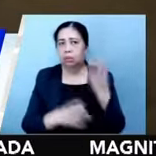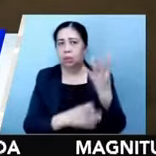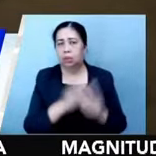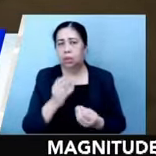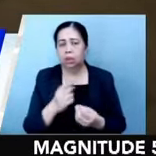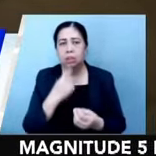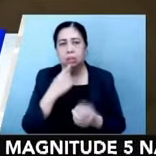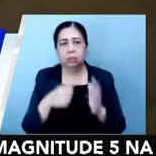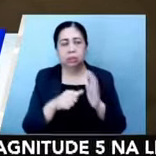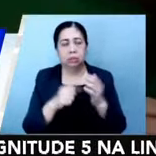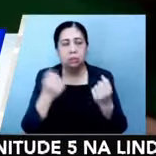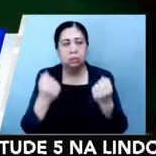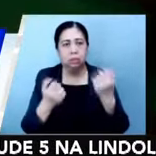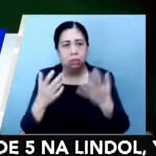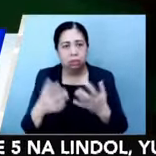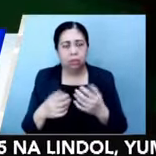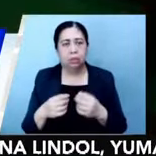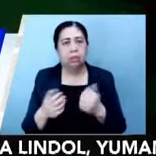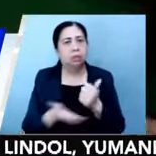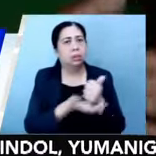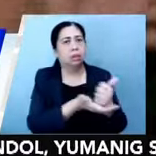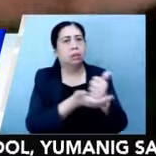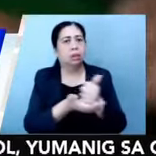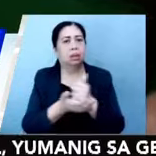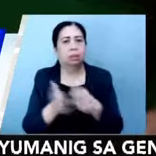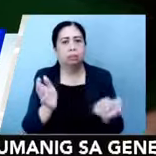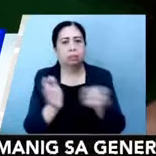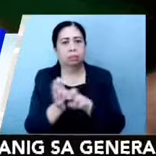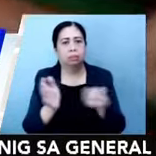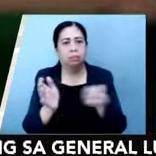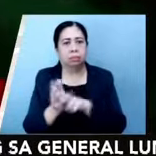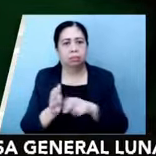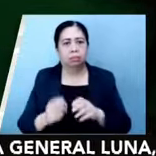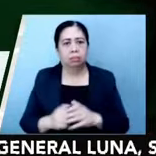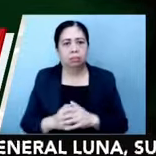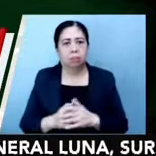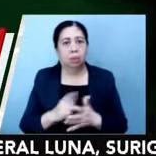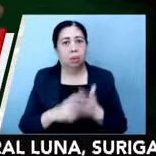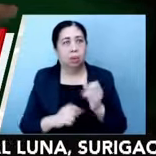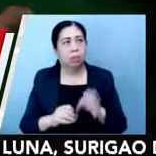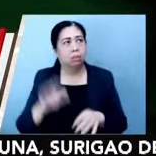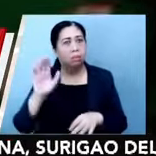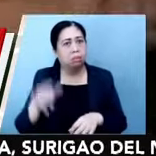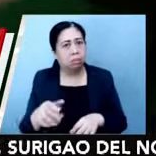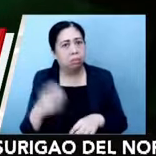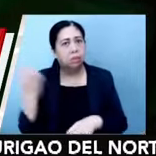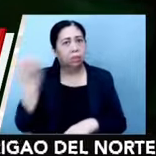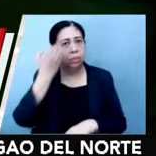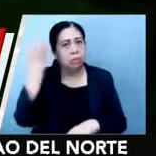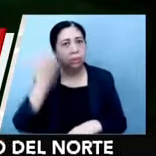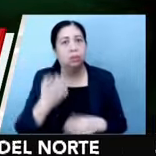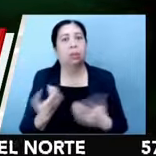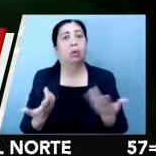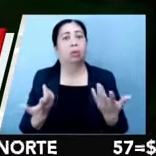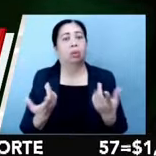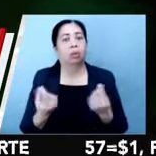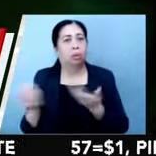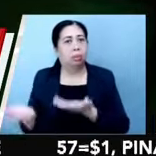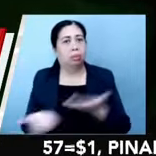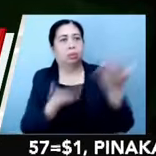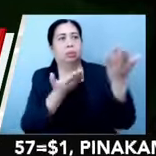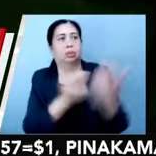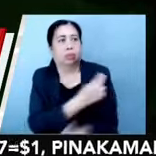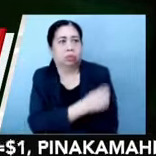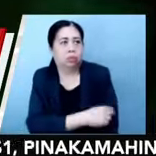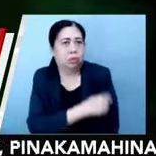tulong sila sa mga pasahero. Hindi po inaasahan, may biglang papara, may emergency na iahatid po sa ospital. Eh, alam naman